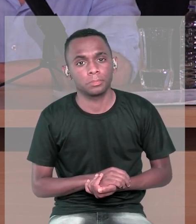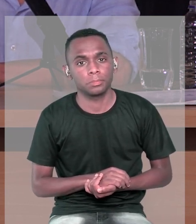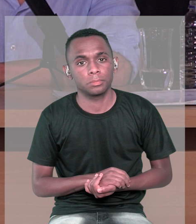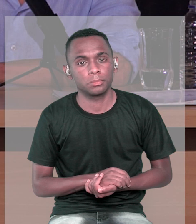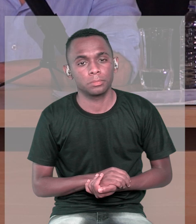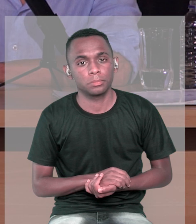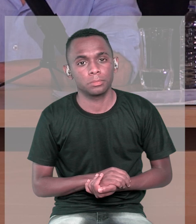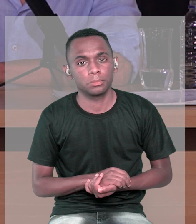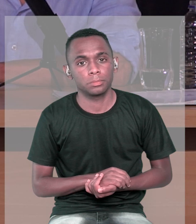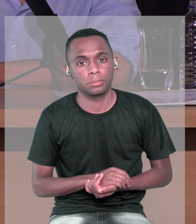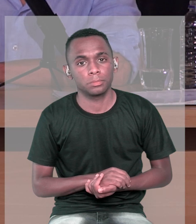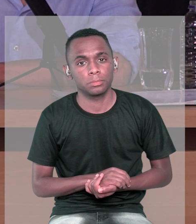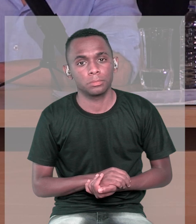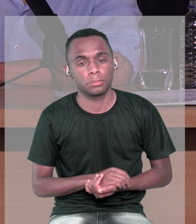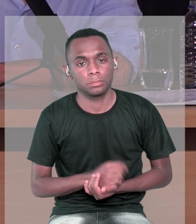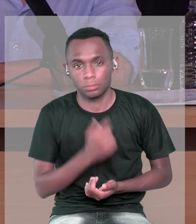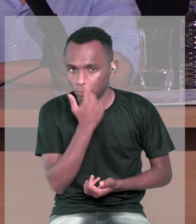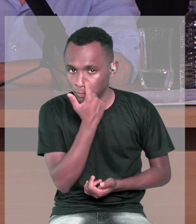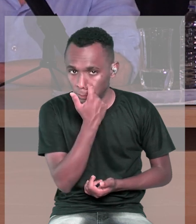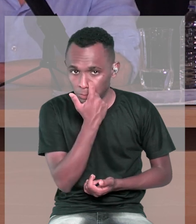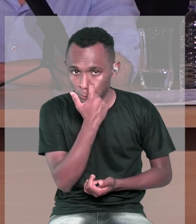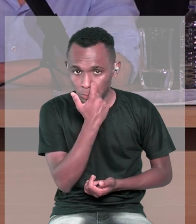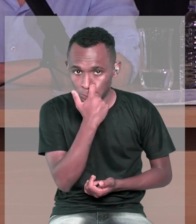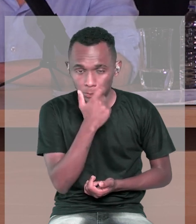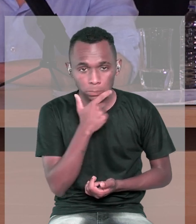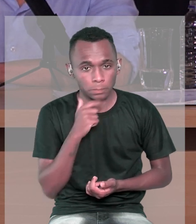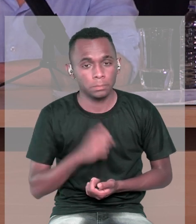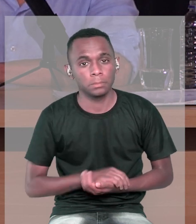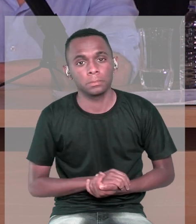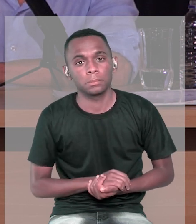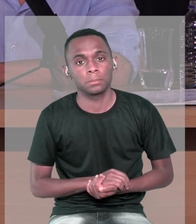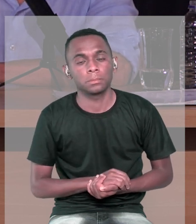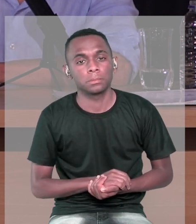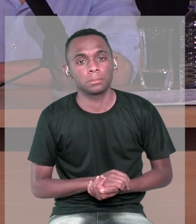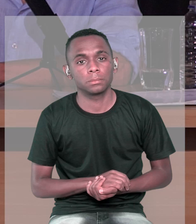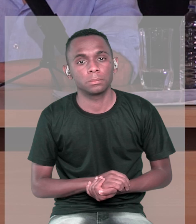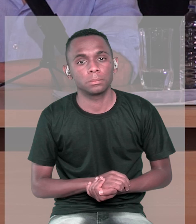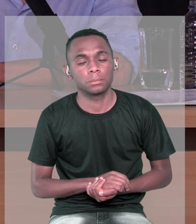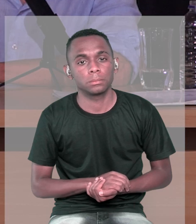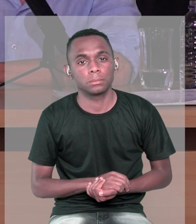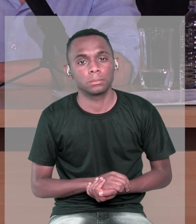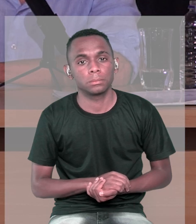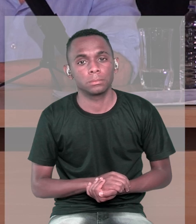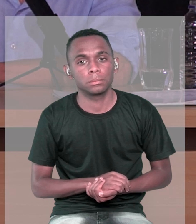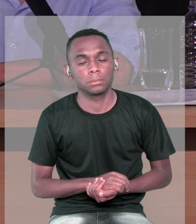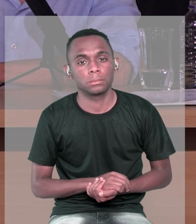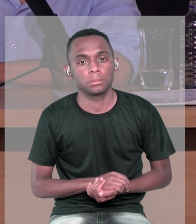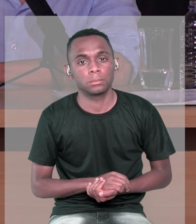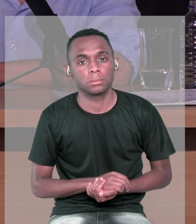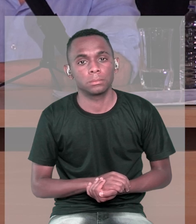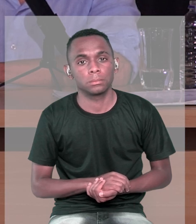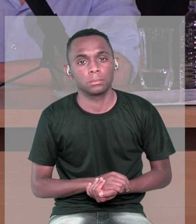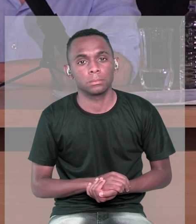comment dire, est un refuge pour toutes ces bactéries et que ce sont ces